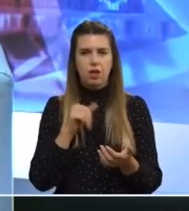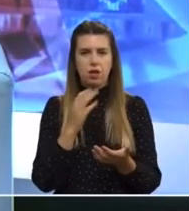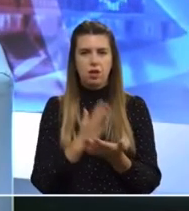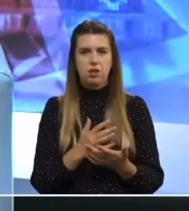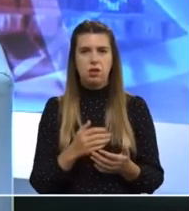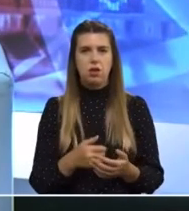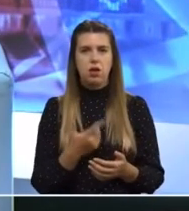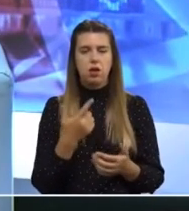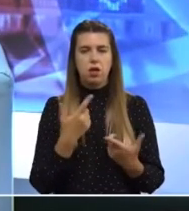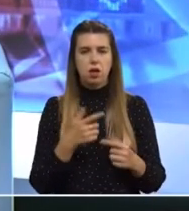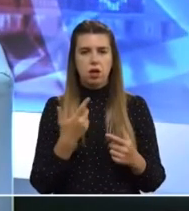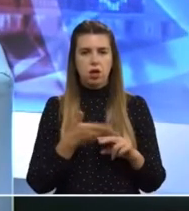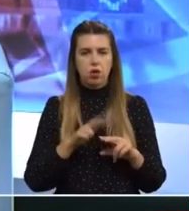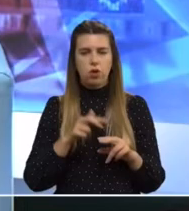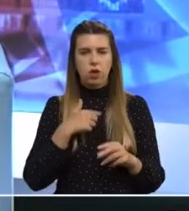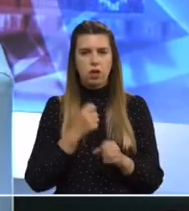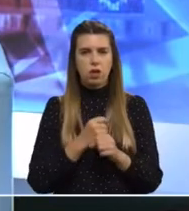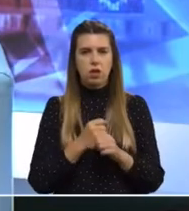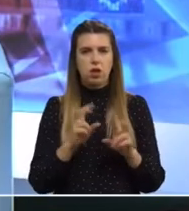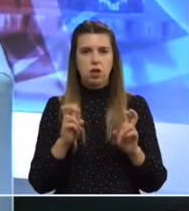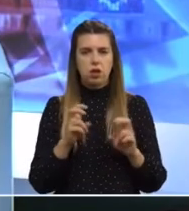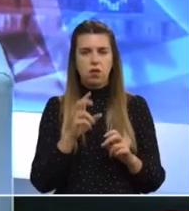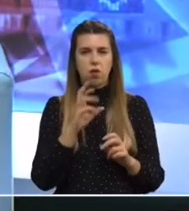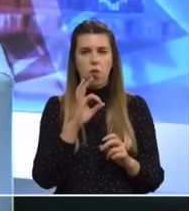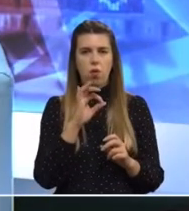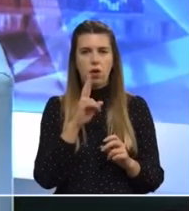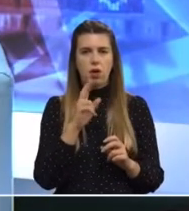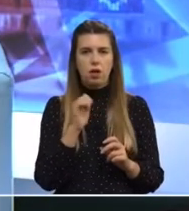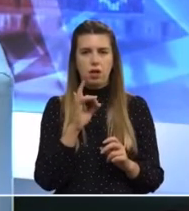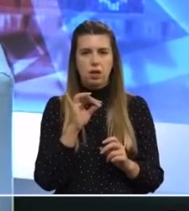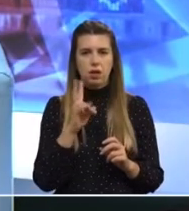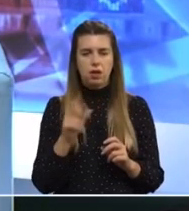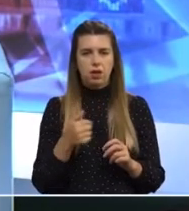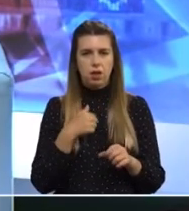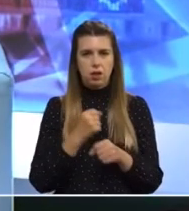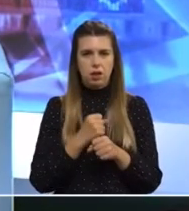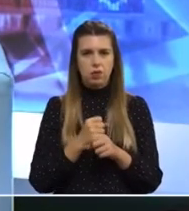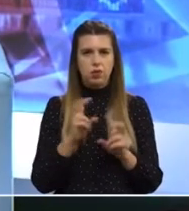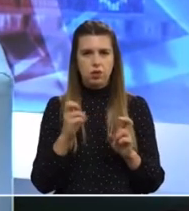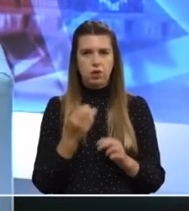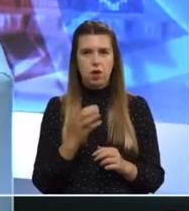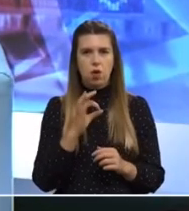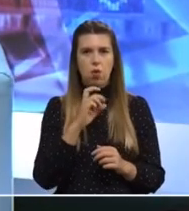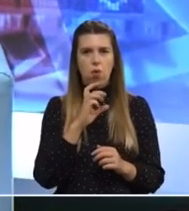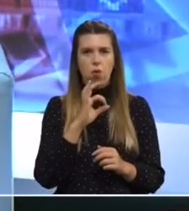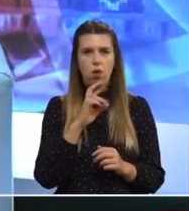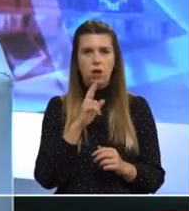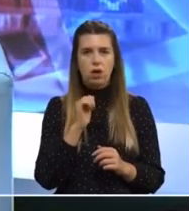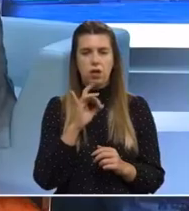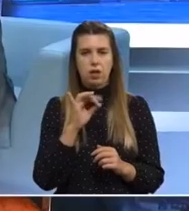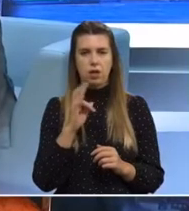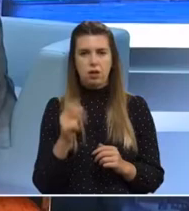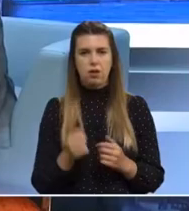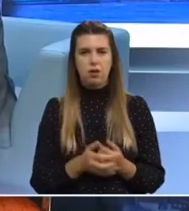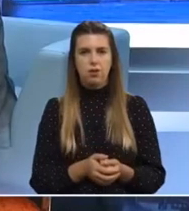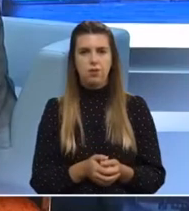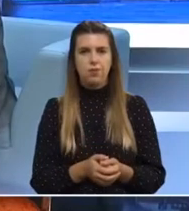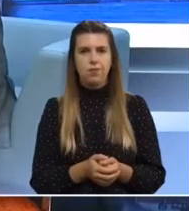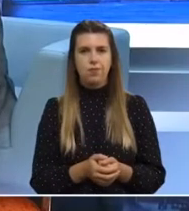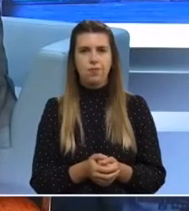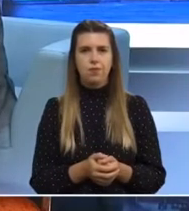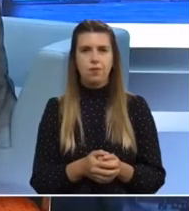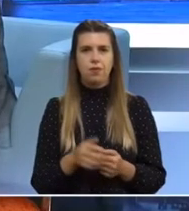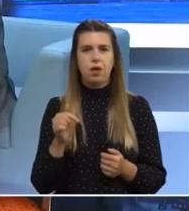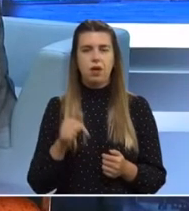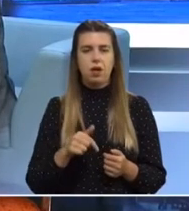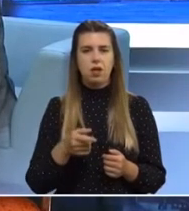те флейты, которые делаю я, их название «Окарина». «Окарина». «Окарина», да. Ну, типа «Окарина», «Окарина». «Окарина», да, легко